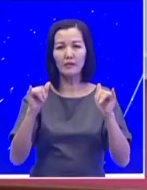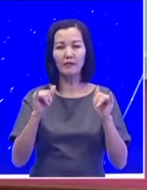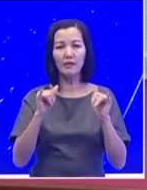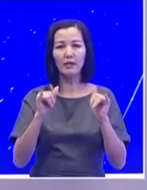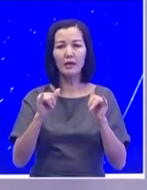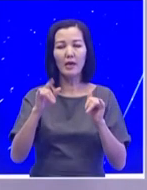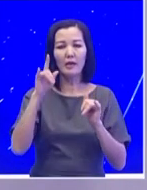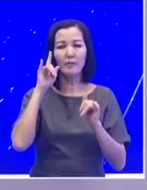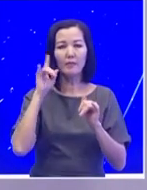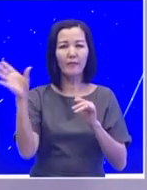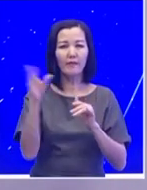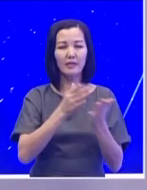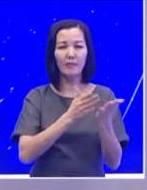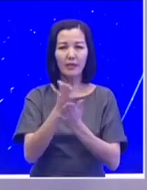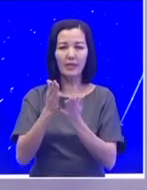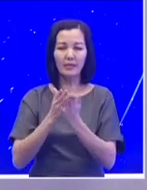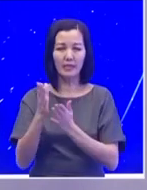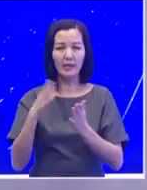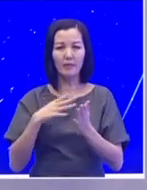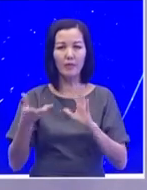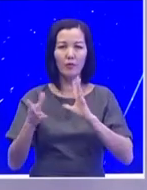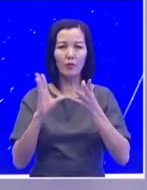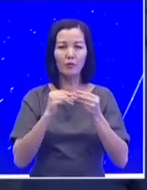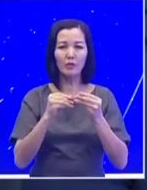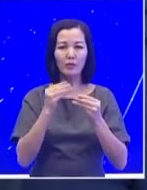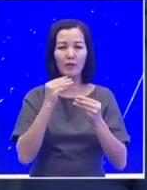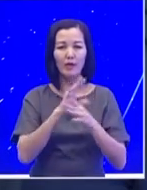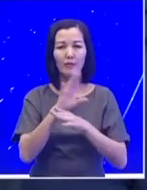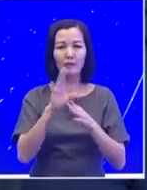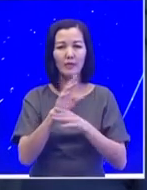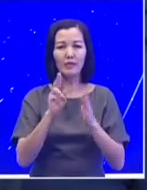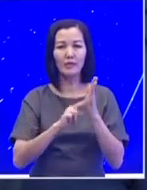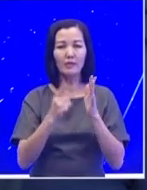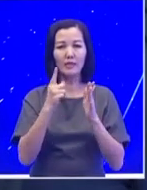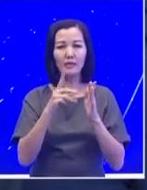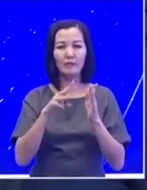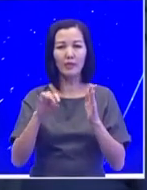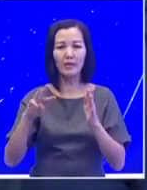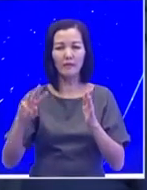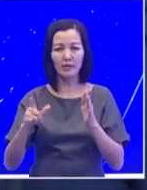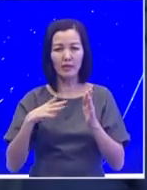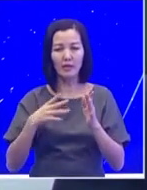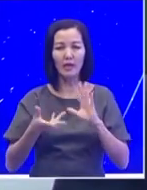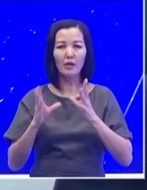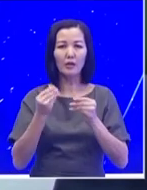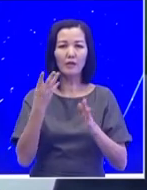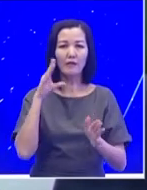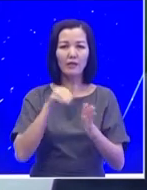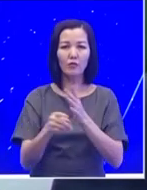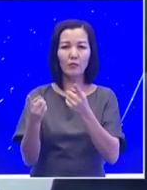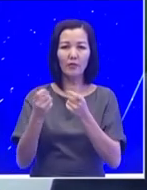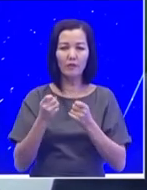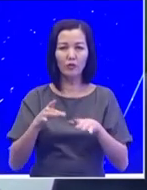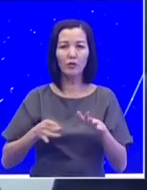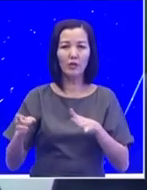роста показателей по всем отраслям. Так, общий объем валовой продукции составил почти 71 миллиардов тенге. Сумма инвестиций, привлеченных в